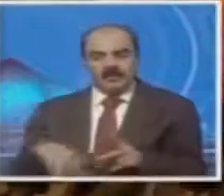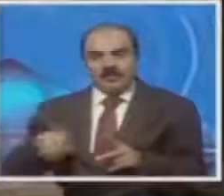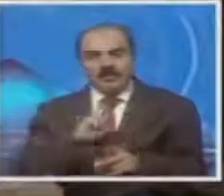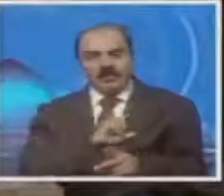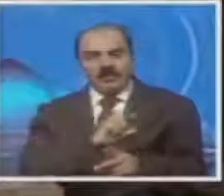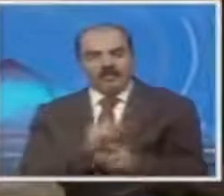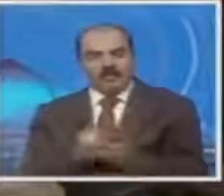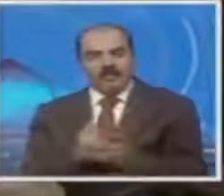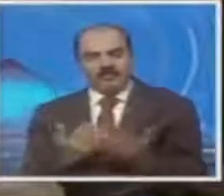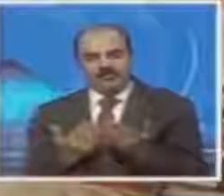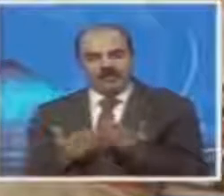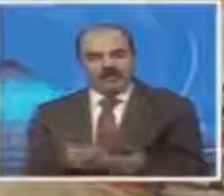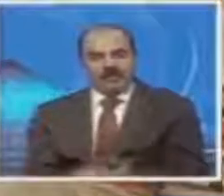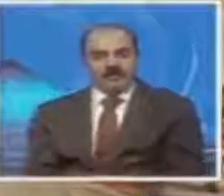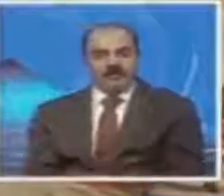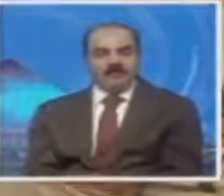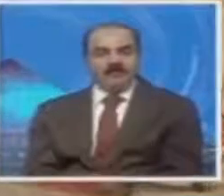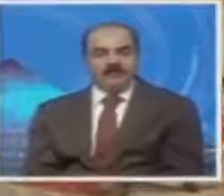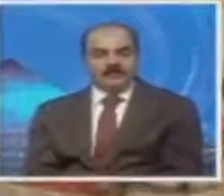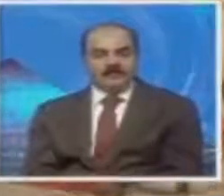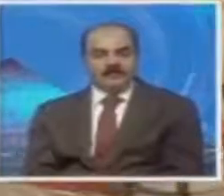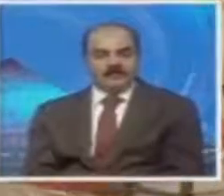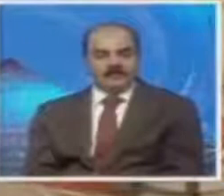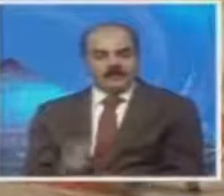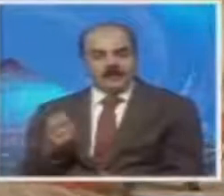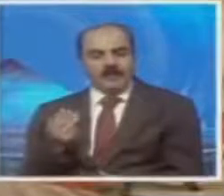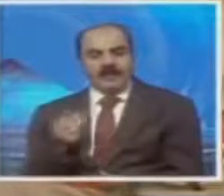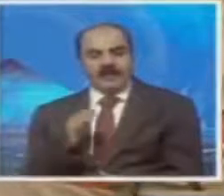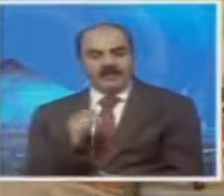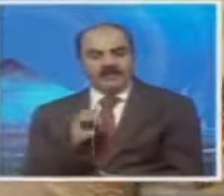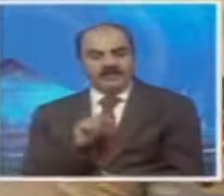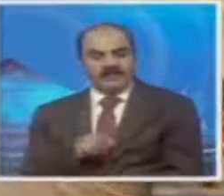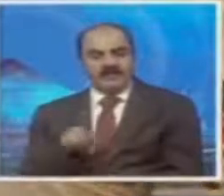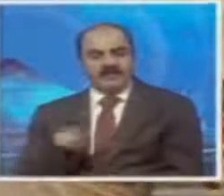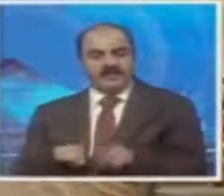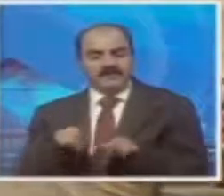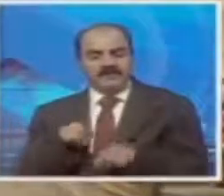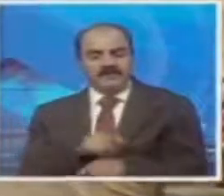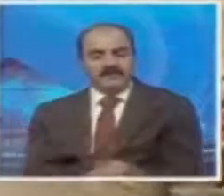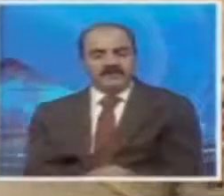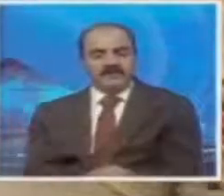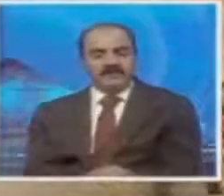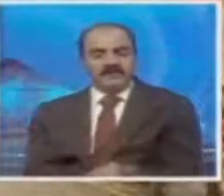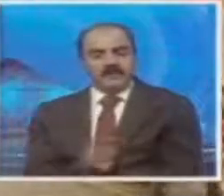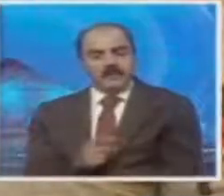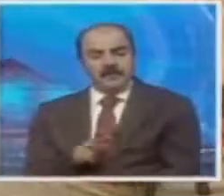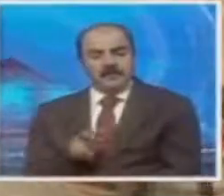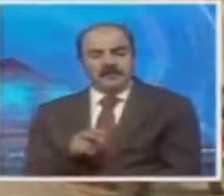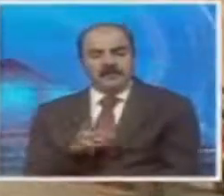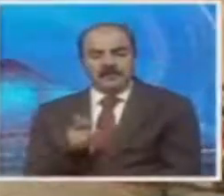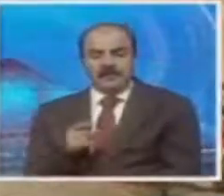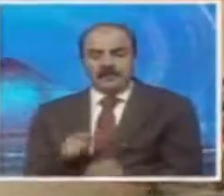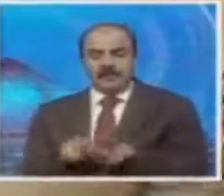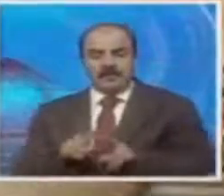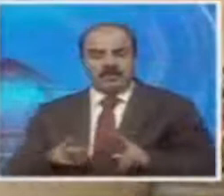خلال فترة الدراسة. أقل من بره 30% وممكن 40% كمان، وفي حاجات يعني عندنا حاجات معدل 70 جنيه 100 جنيه